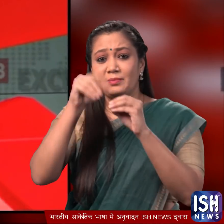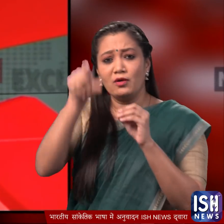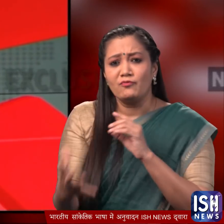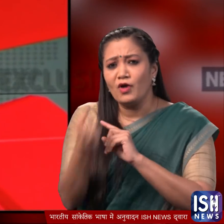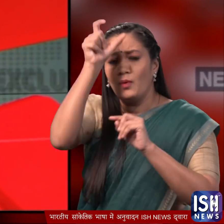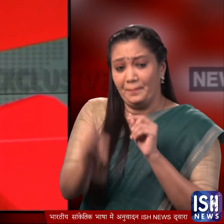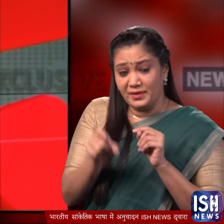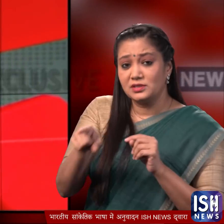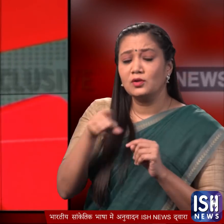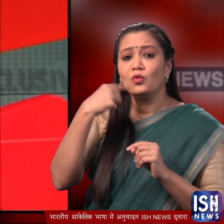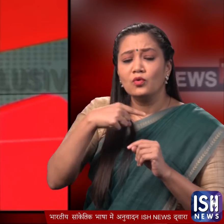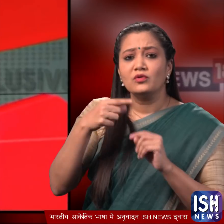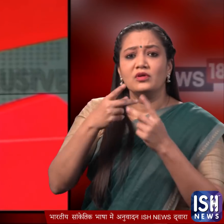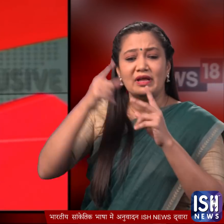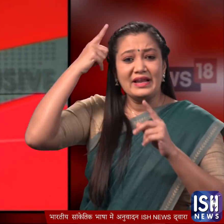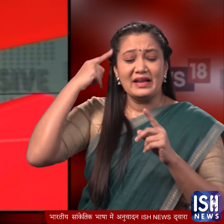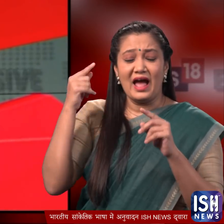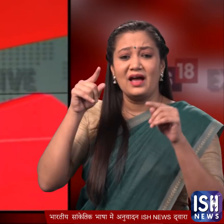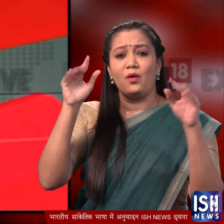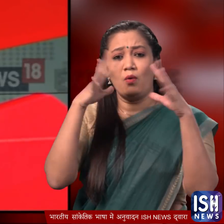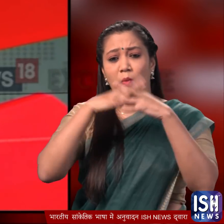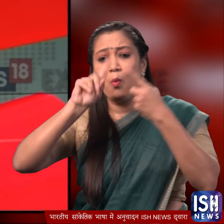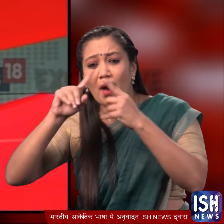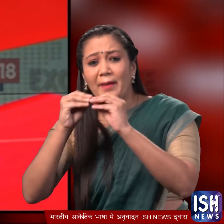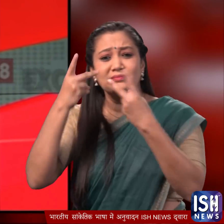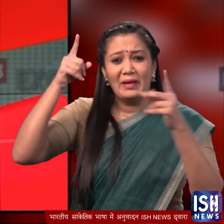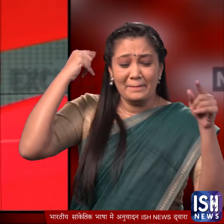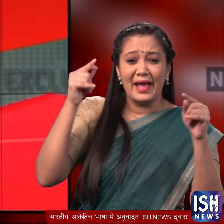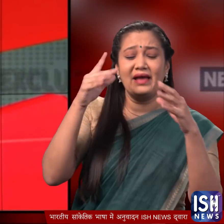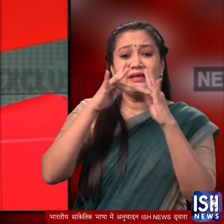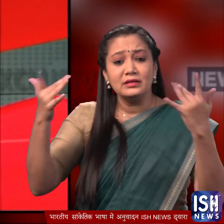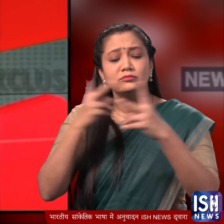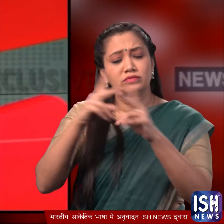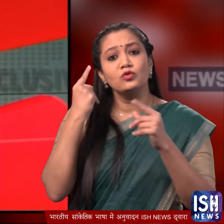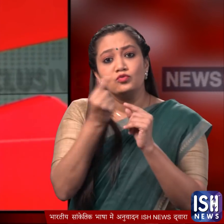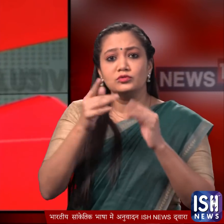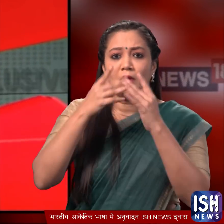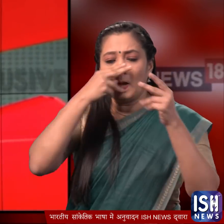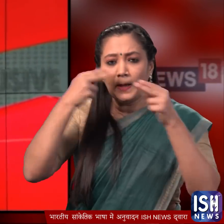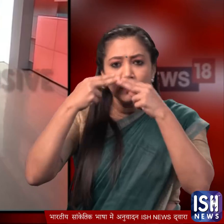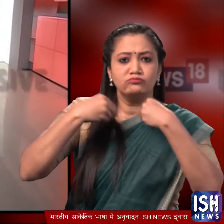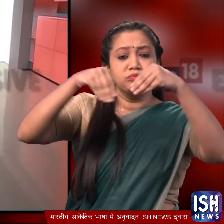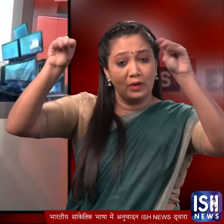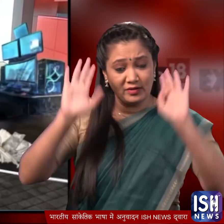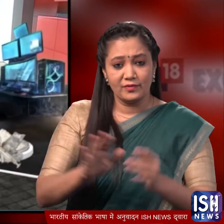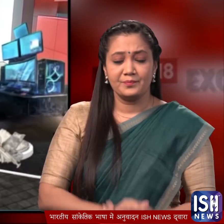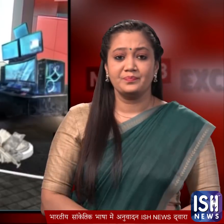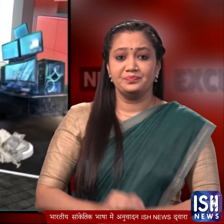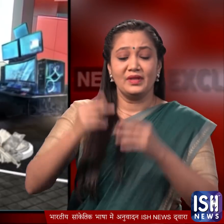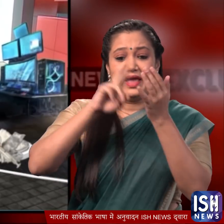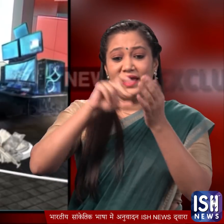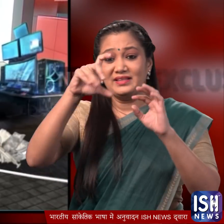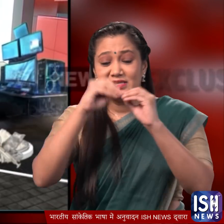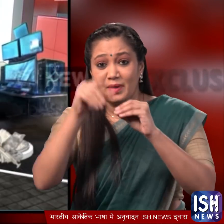शख्स का पता चला जो डार्क वेब की मदद से बड़े पैमाने पर ड्रग्स की सप्लाई करता है। न्यूज़ 18 के पारस दामा की रिपोर्ट है कि ड्रग्स केस